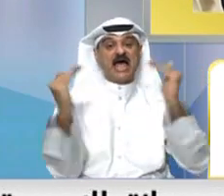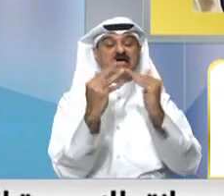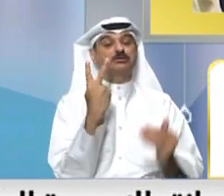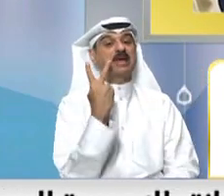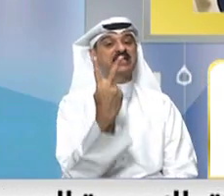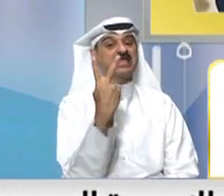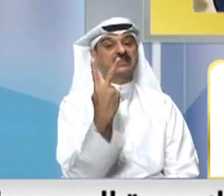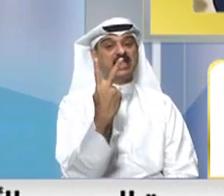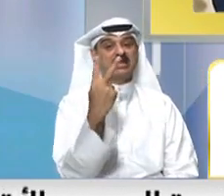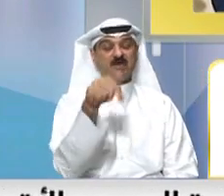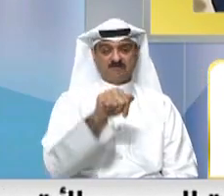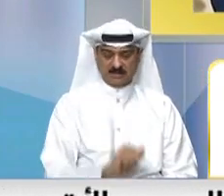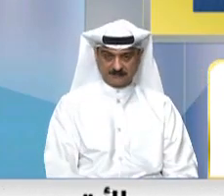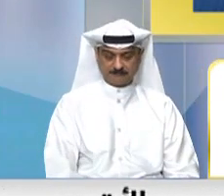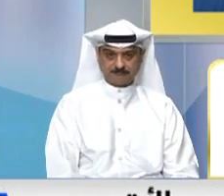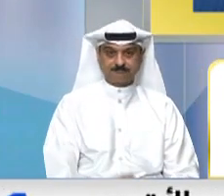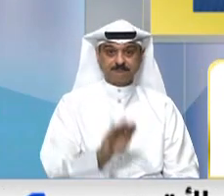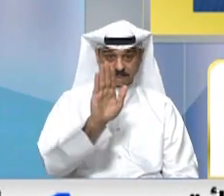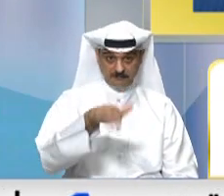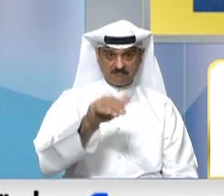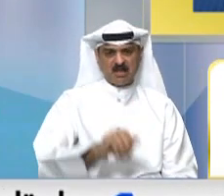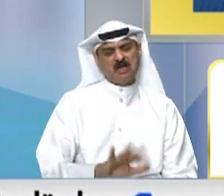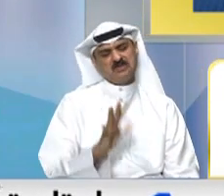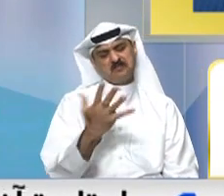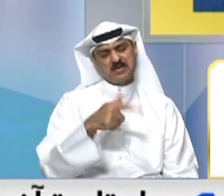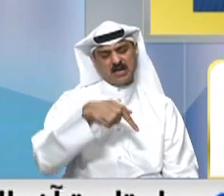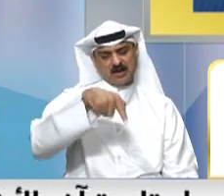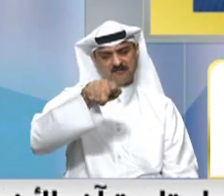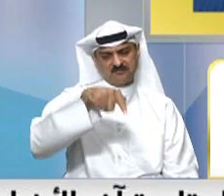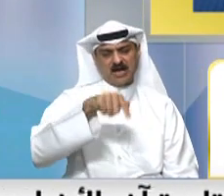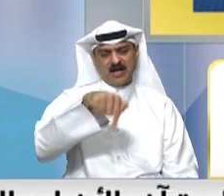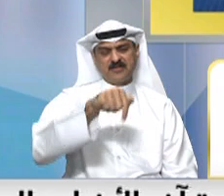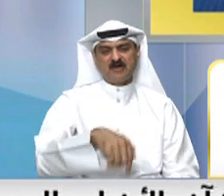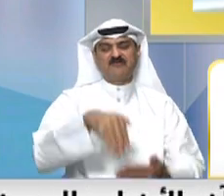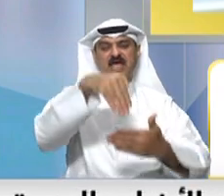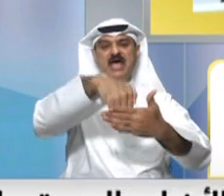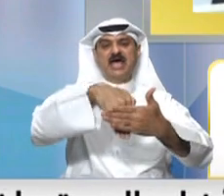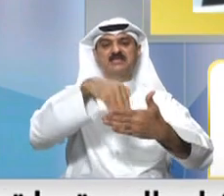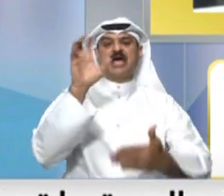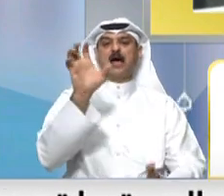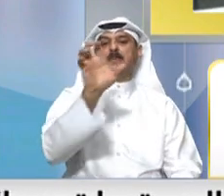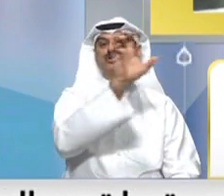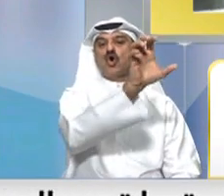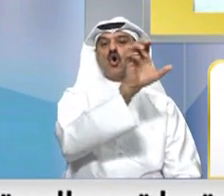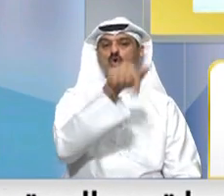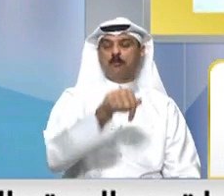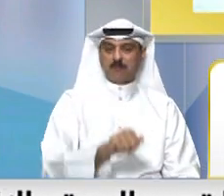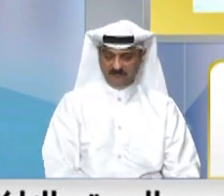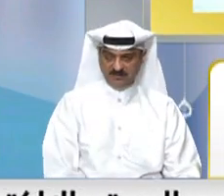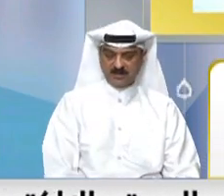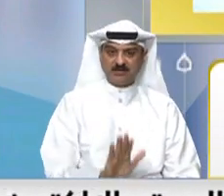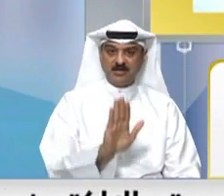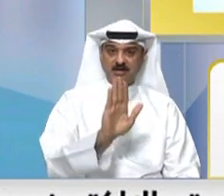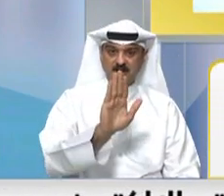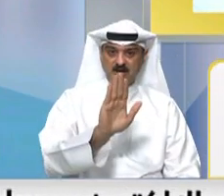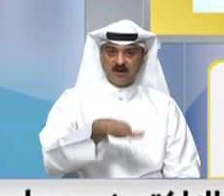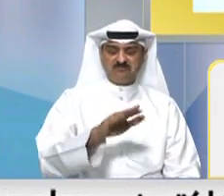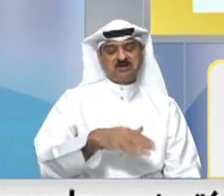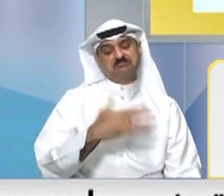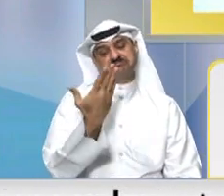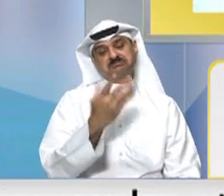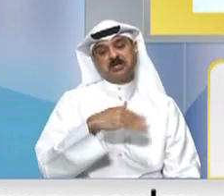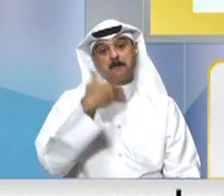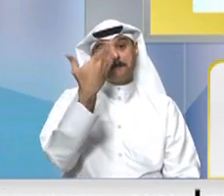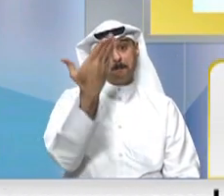لليمين المتطرف. هذا هو المتوقع الآن بالنسبة للانتخابات الأوروبية، وأيضا سنرى كيف